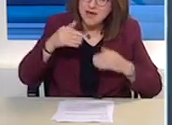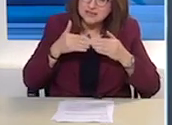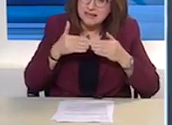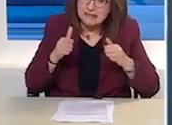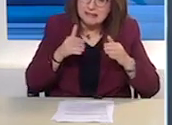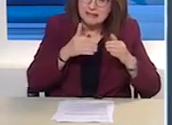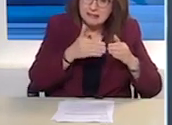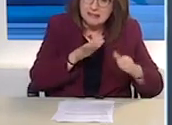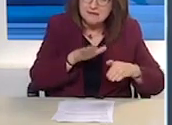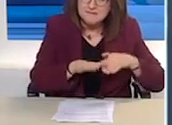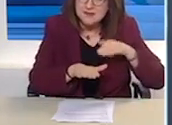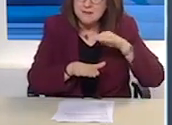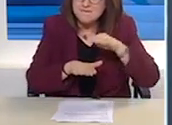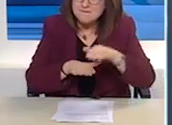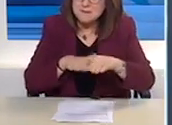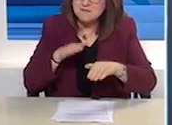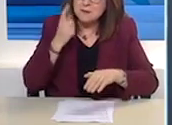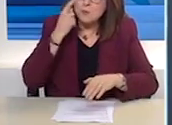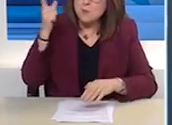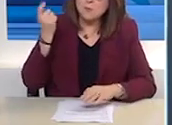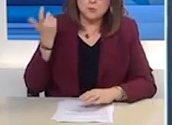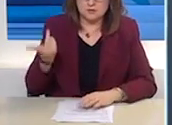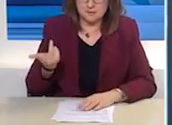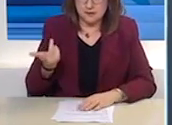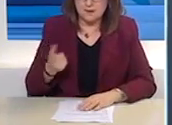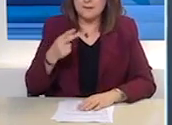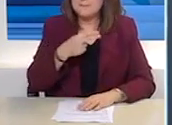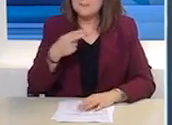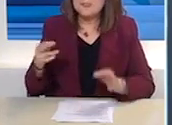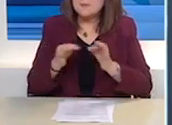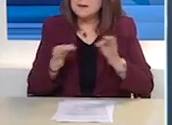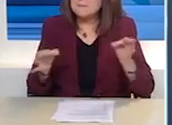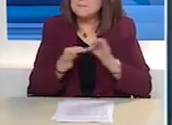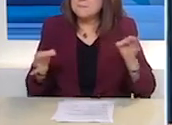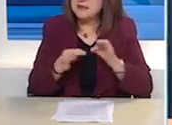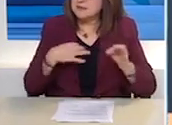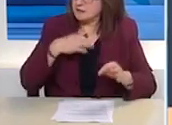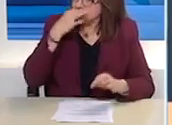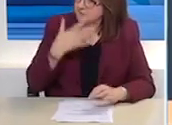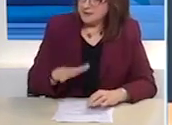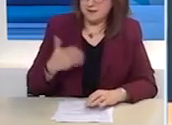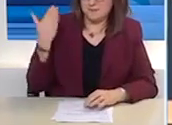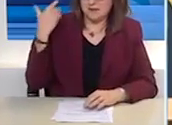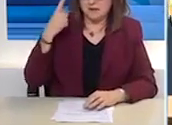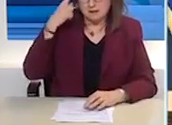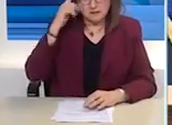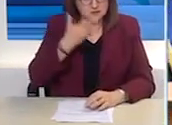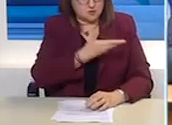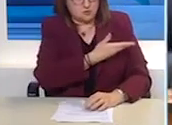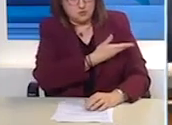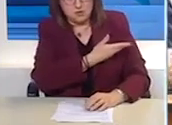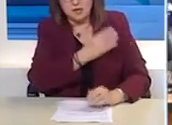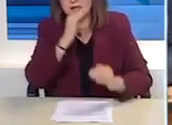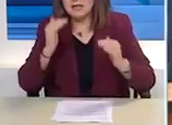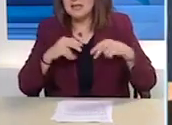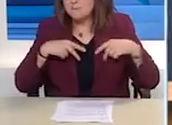Όσον αφορά τα περιοριστικά μέτρα, νομίζω απάντησα προηγουμένως. Δεν ξέρω αν θέλει ο Υφυπουργός να προσθέσει κάτι. Σας ακούω συνέχεια όλο